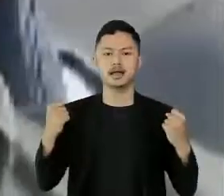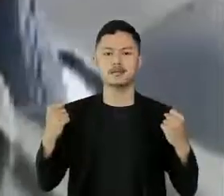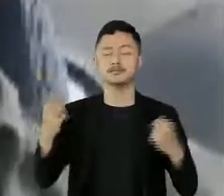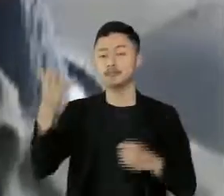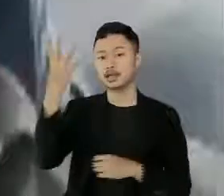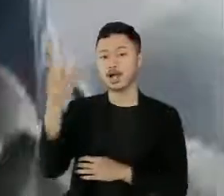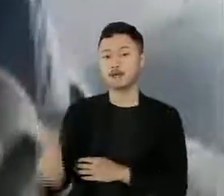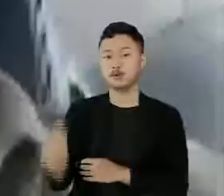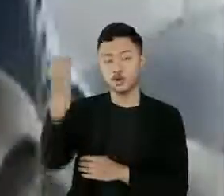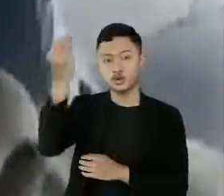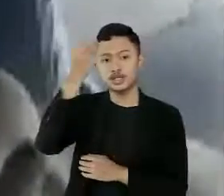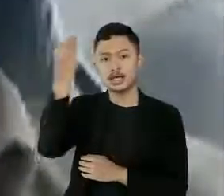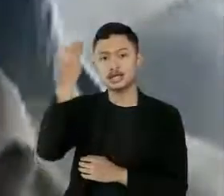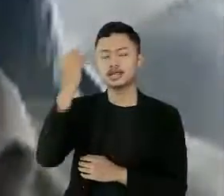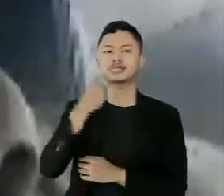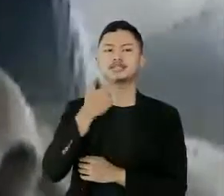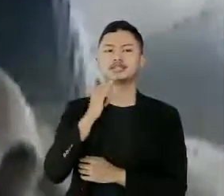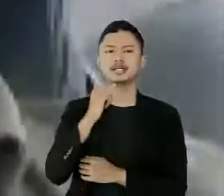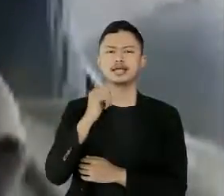Desa wisata